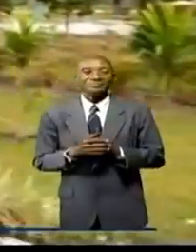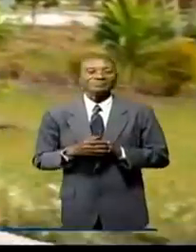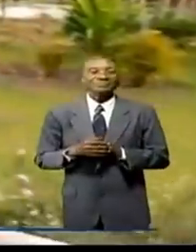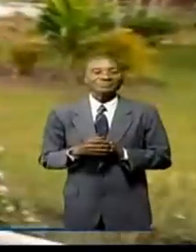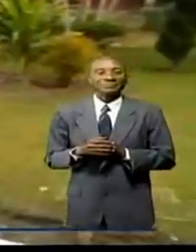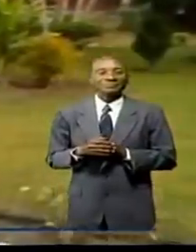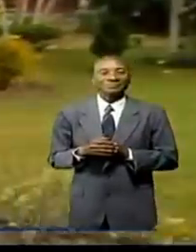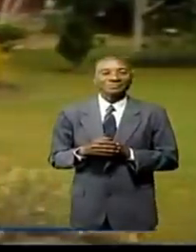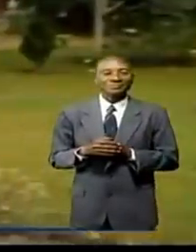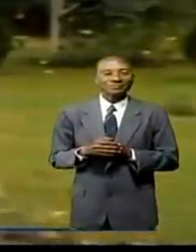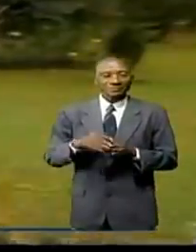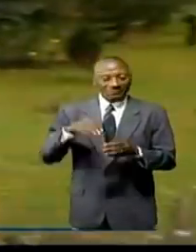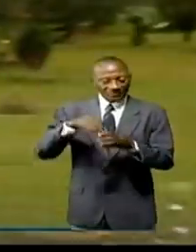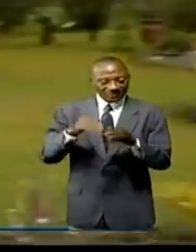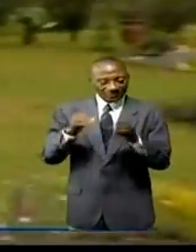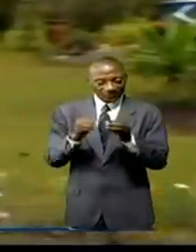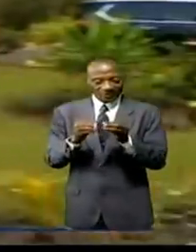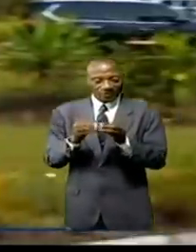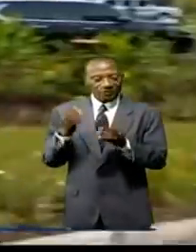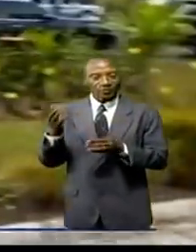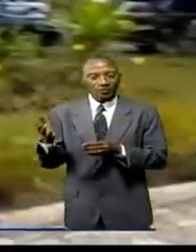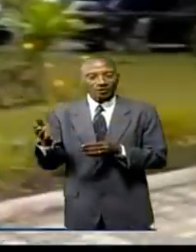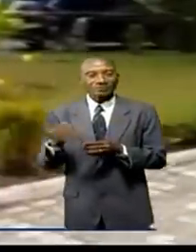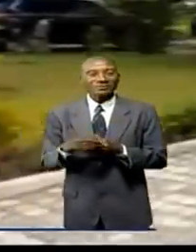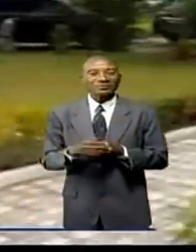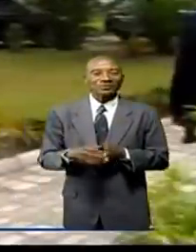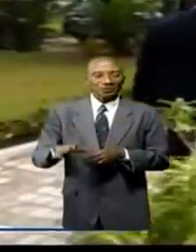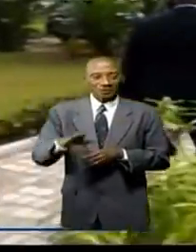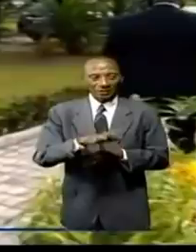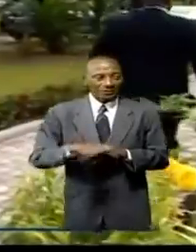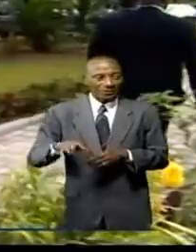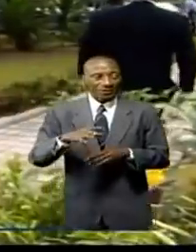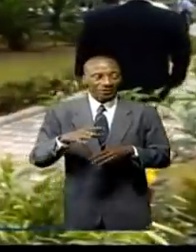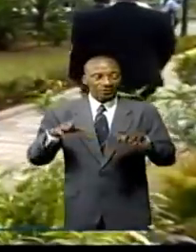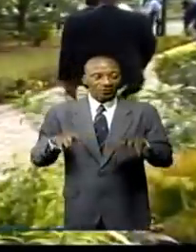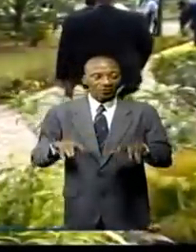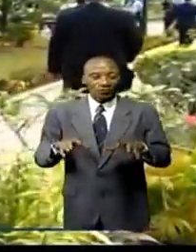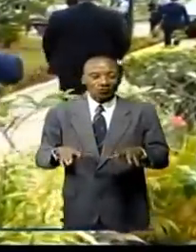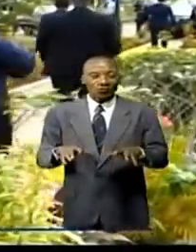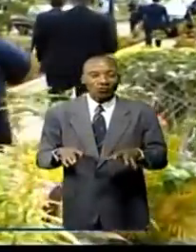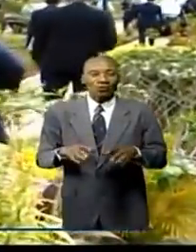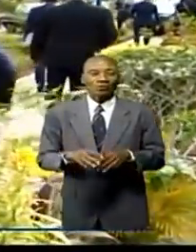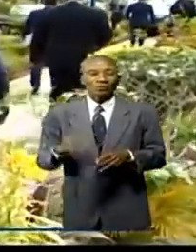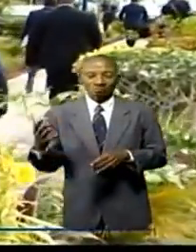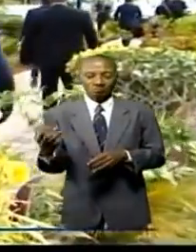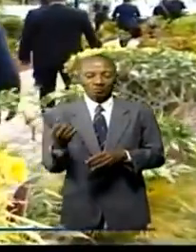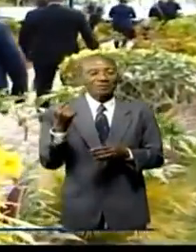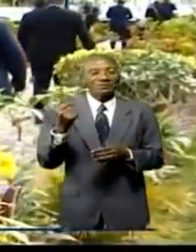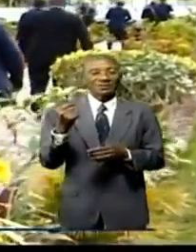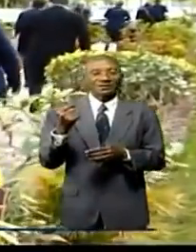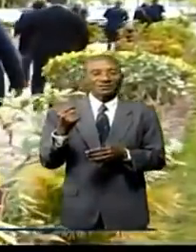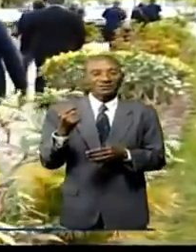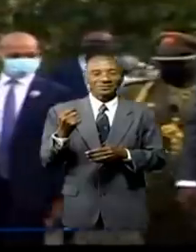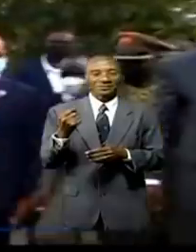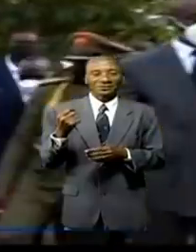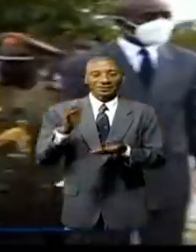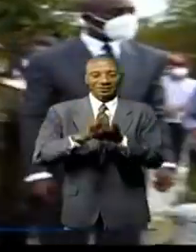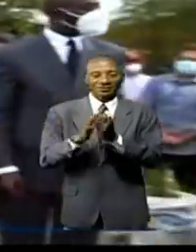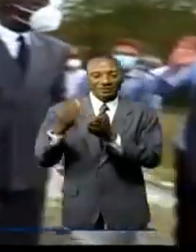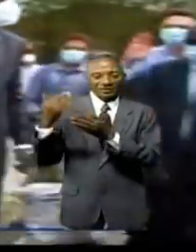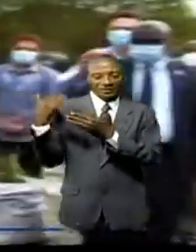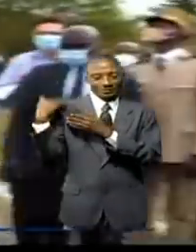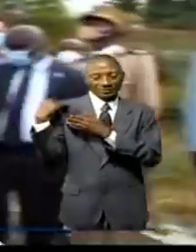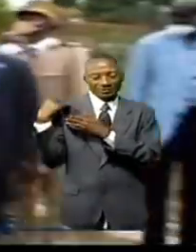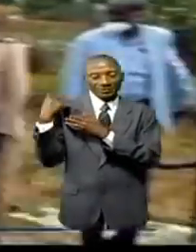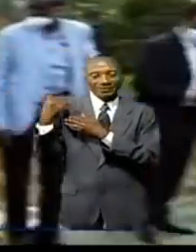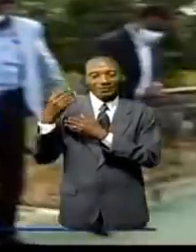C'est au cours de ces assises que la République démocratique du Congo prendra officiellement la présidence rotative de la